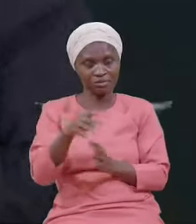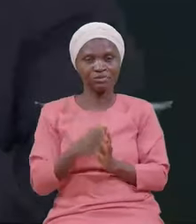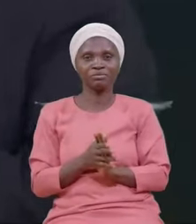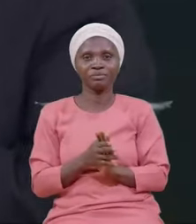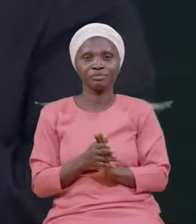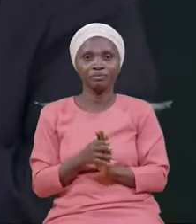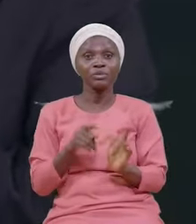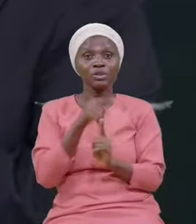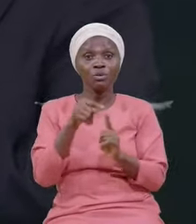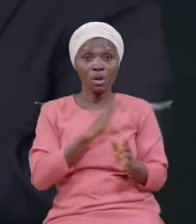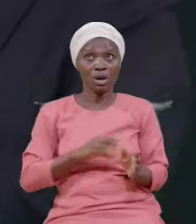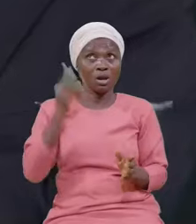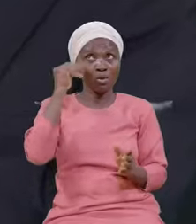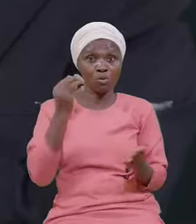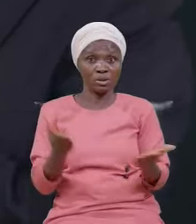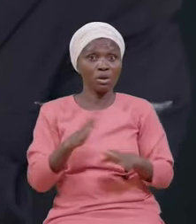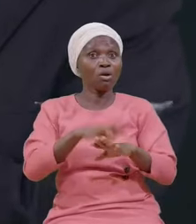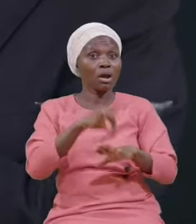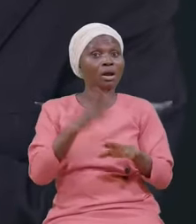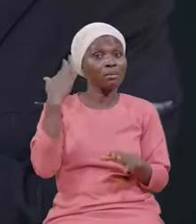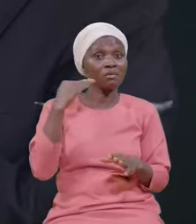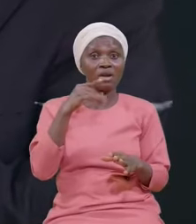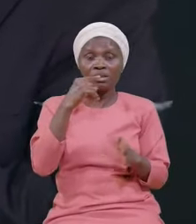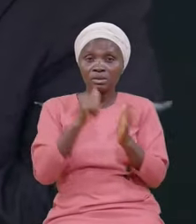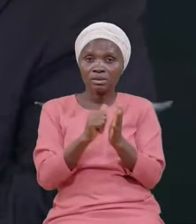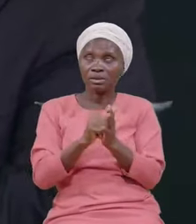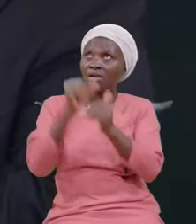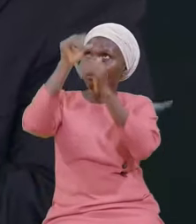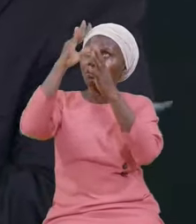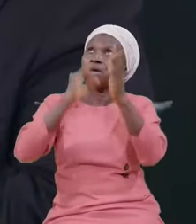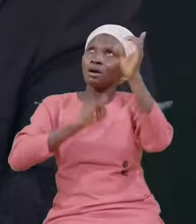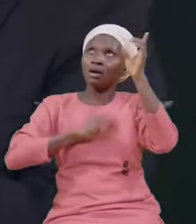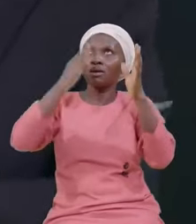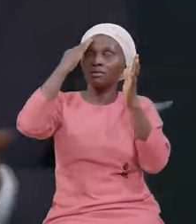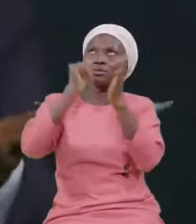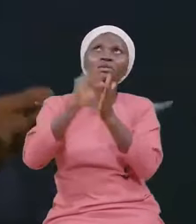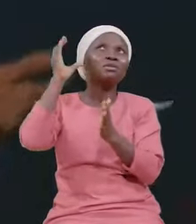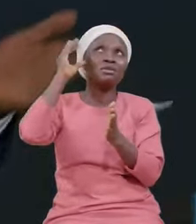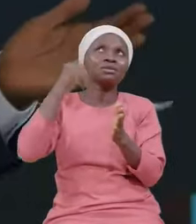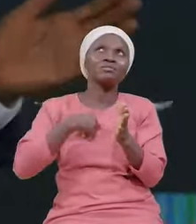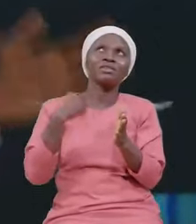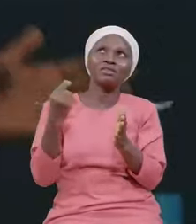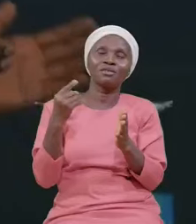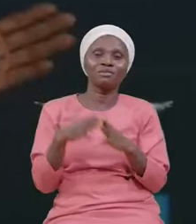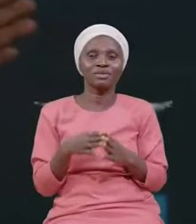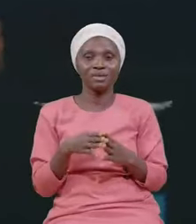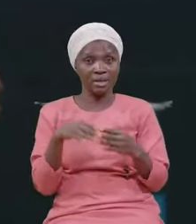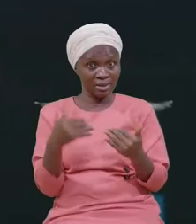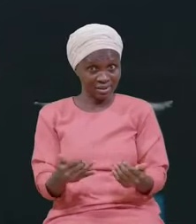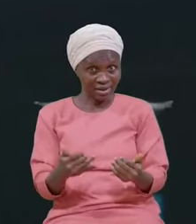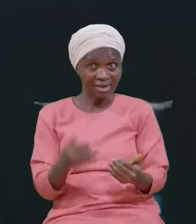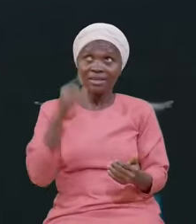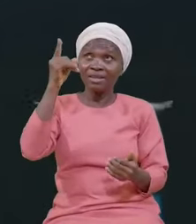Quand Christ était sur la terre, il a dit, Père, je sais que tu m'exauces toujours.